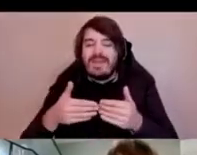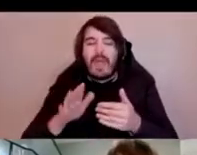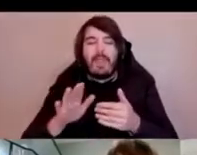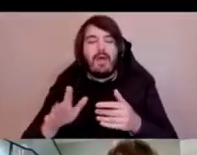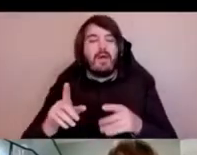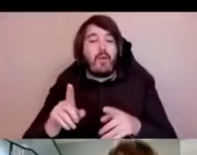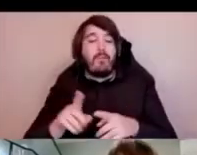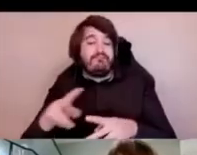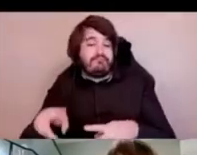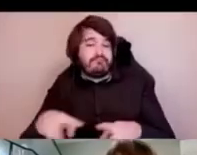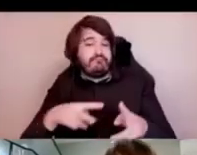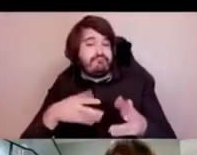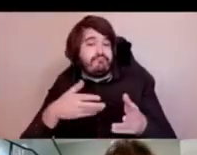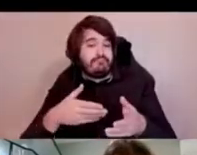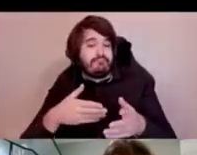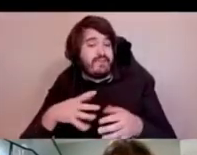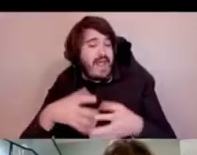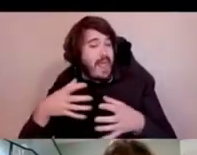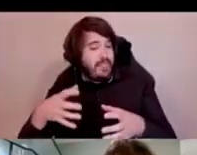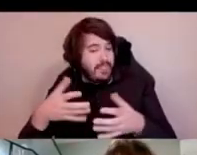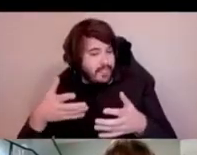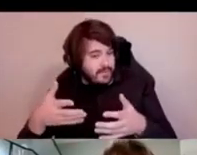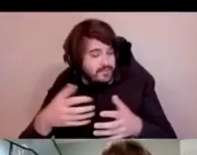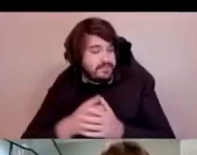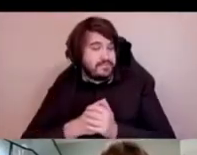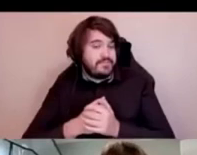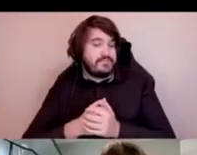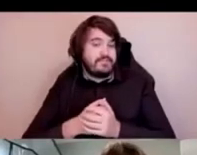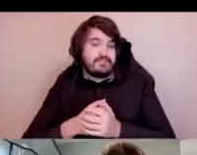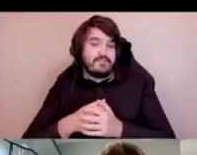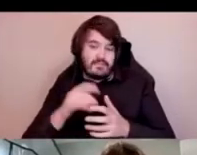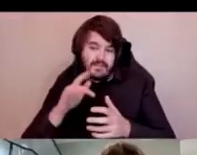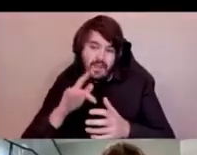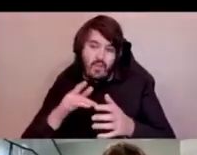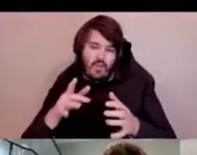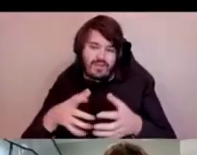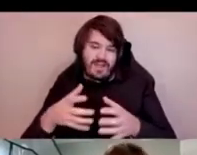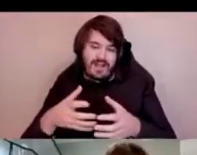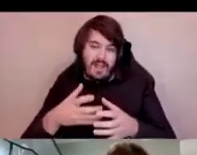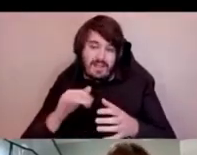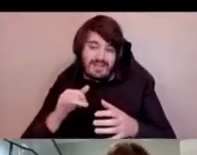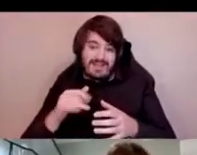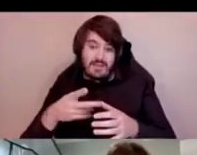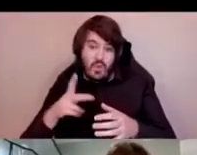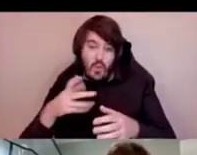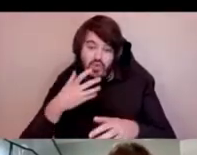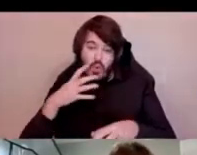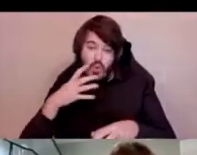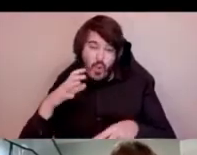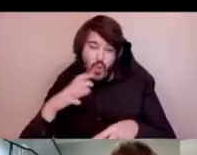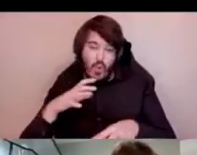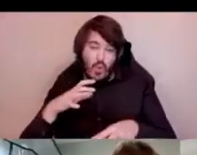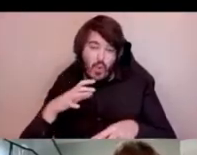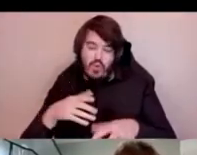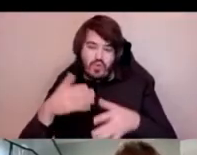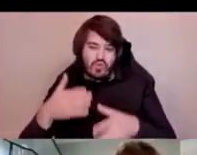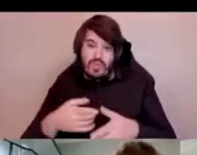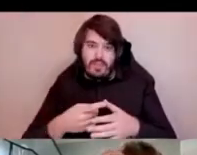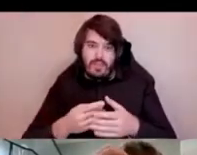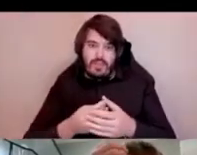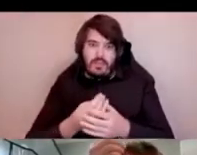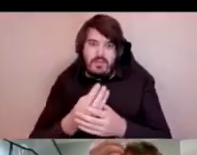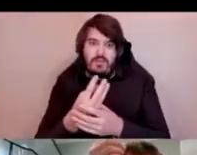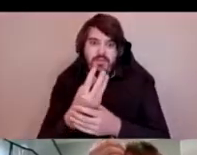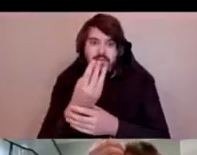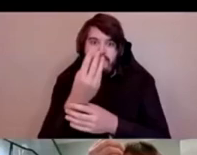comme les laitues. Parce que les laitues, s'ils sont trop à la chaleur, elles vont tout de suite